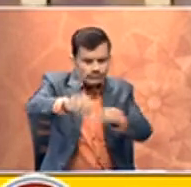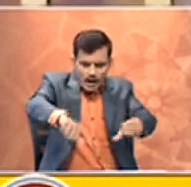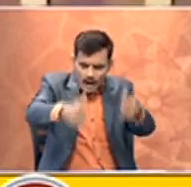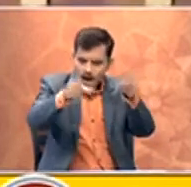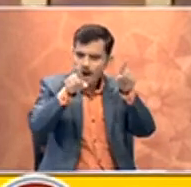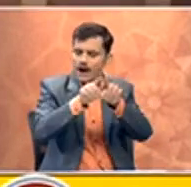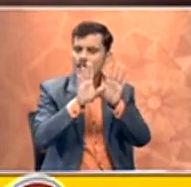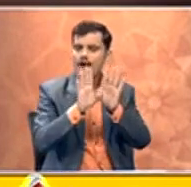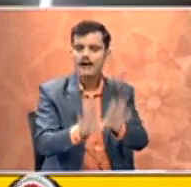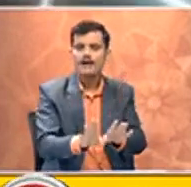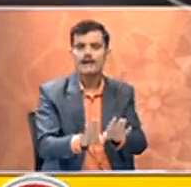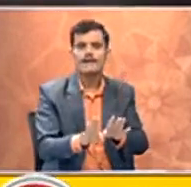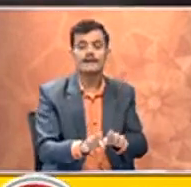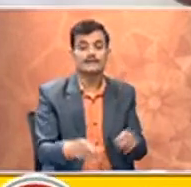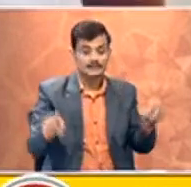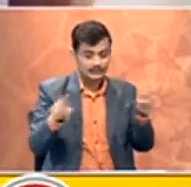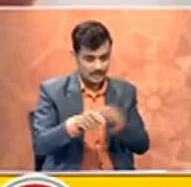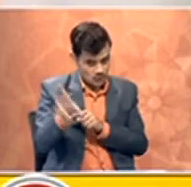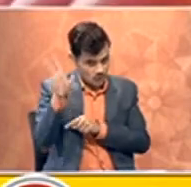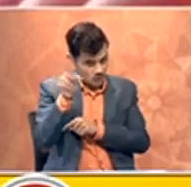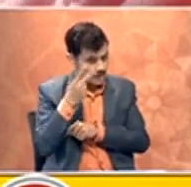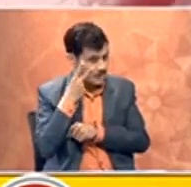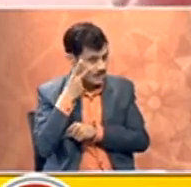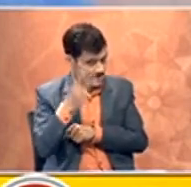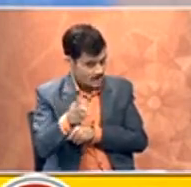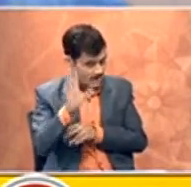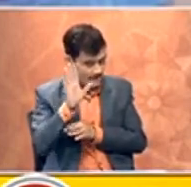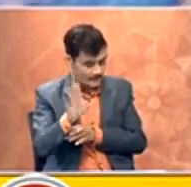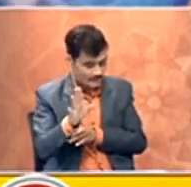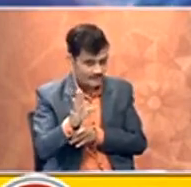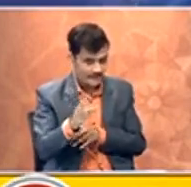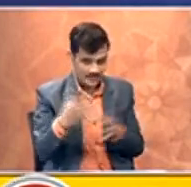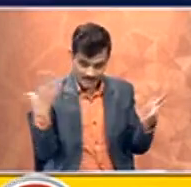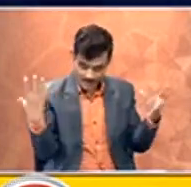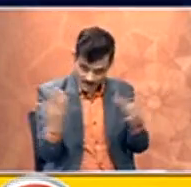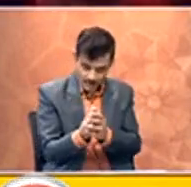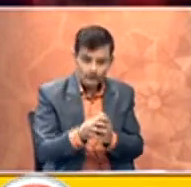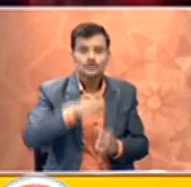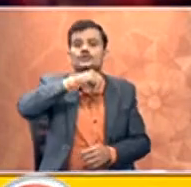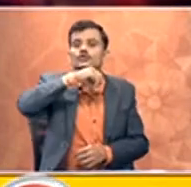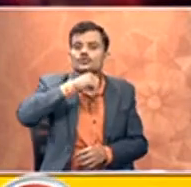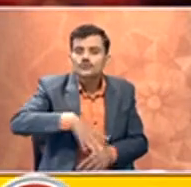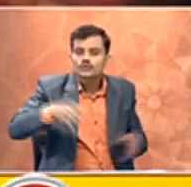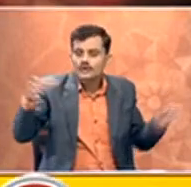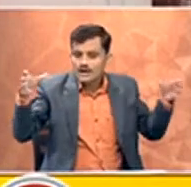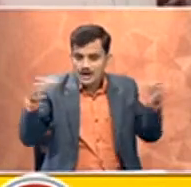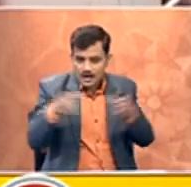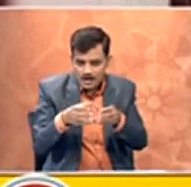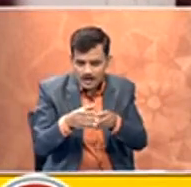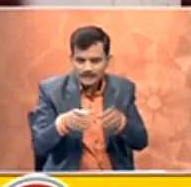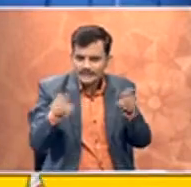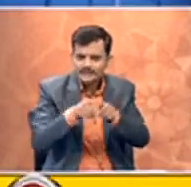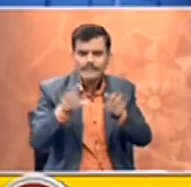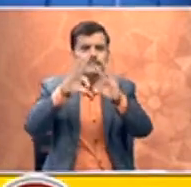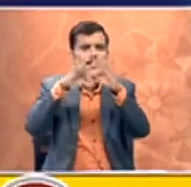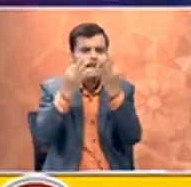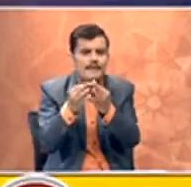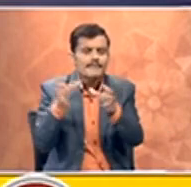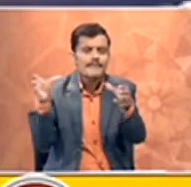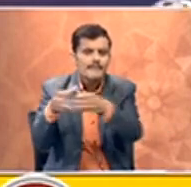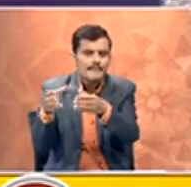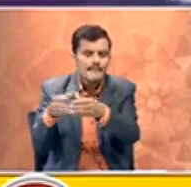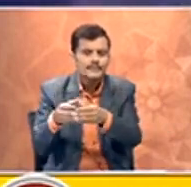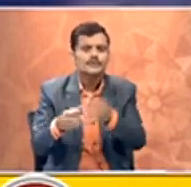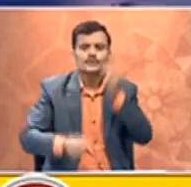रहे हैं, और दूसरा मैं देख रहा हूं कि हमारे यूथ में और इवन परिवारों में भी खेल